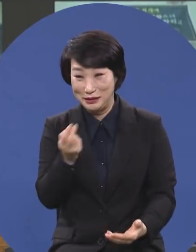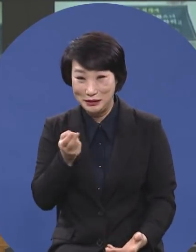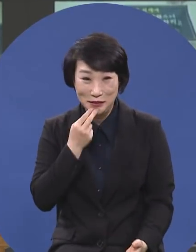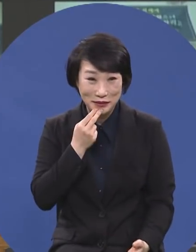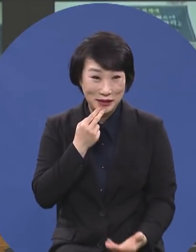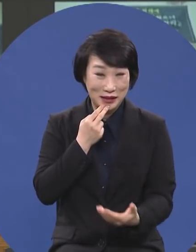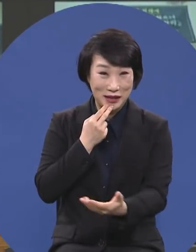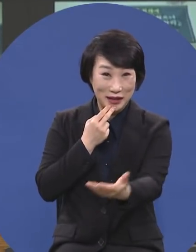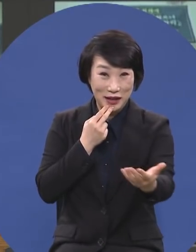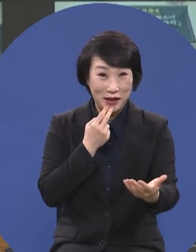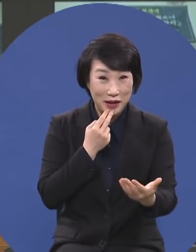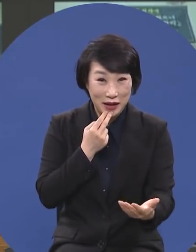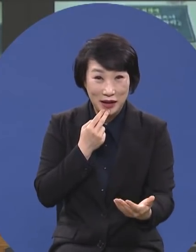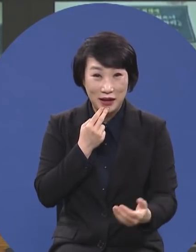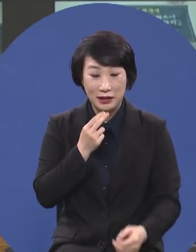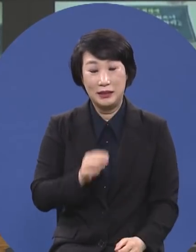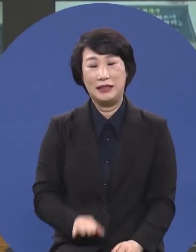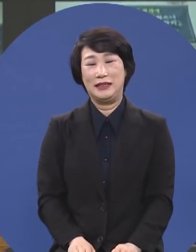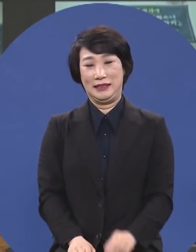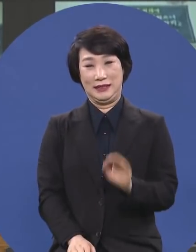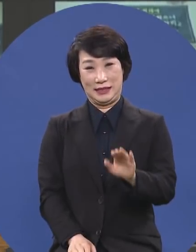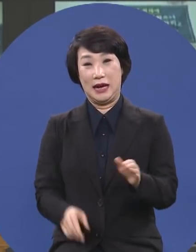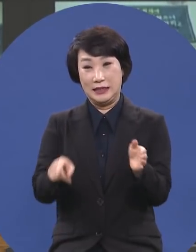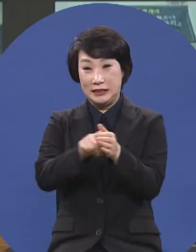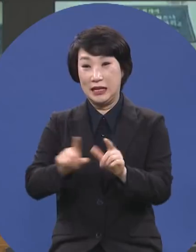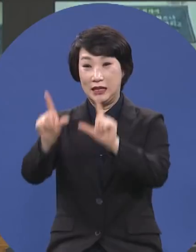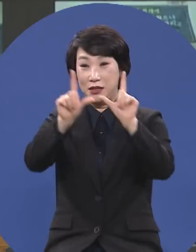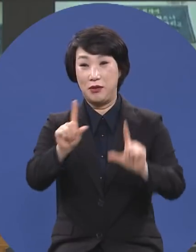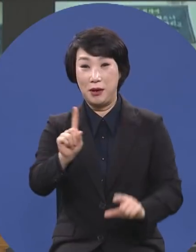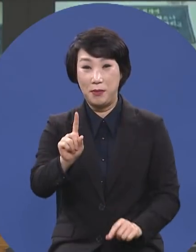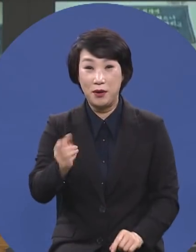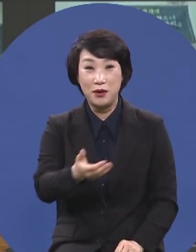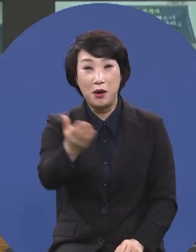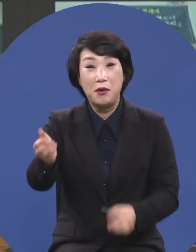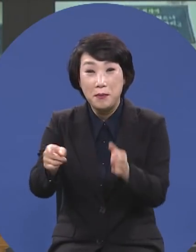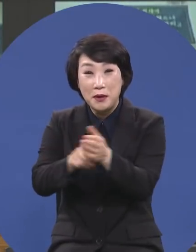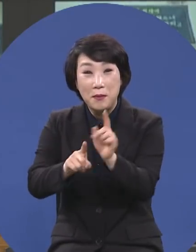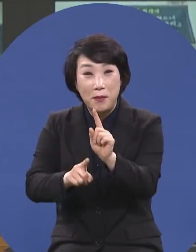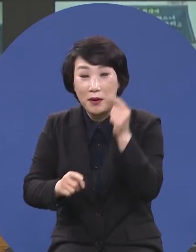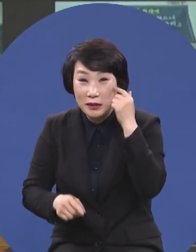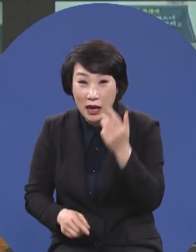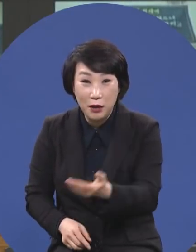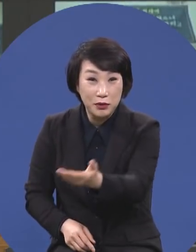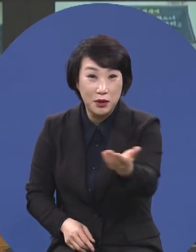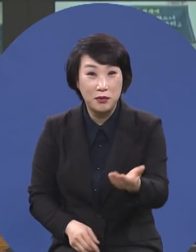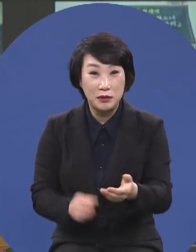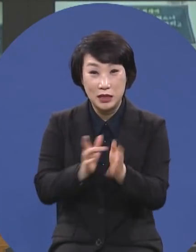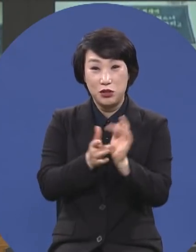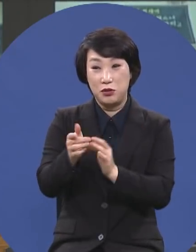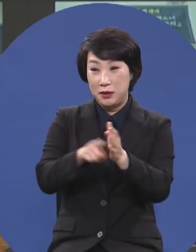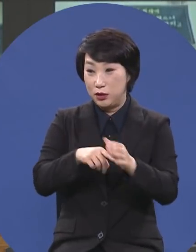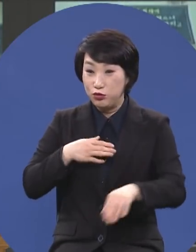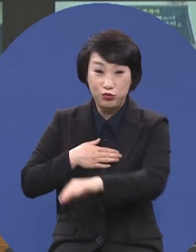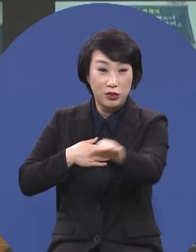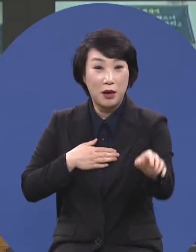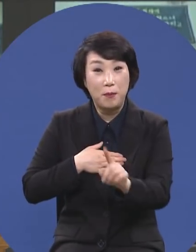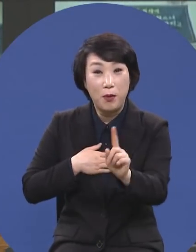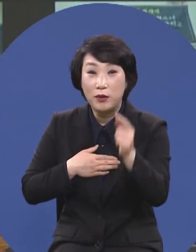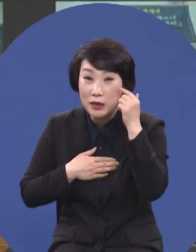살잖아요. 그래서 신앙생활이라는 게 믿음이라는 게 뭐냐? 우리 예수 믿는 사람이